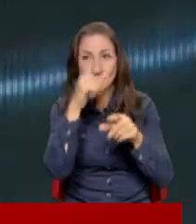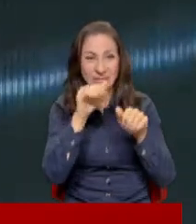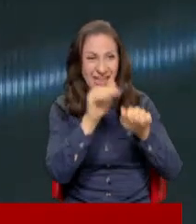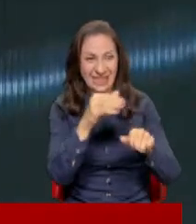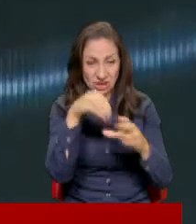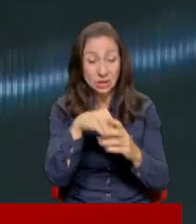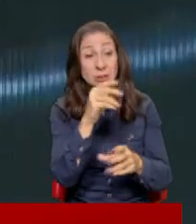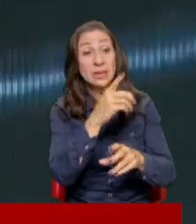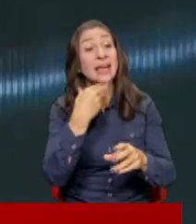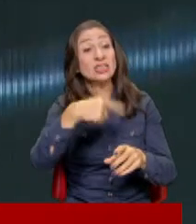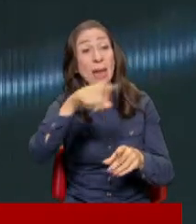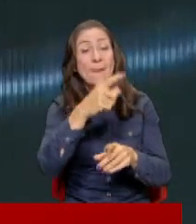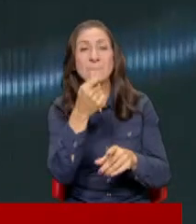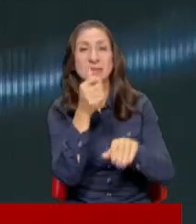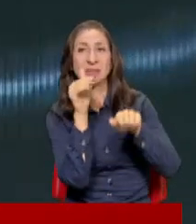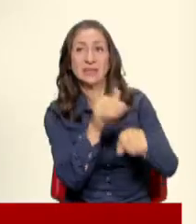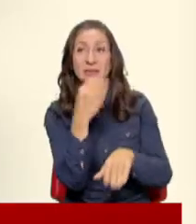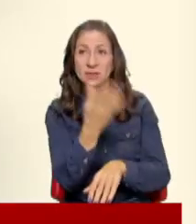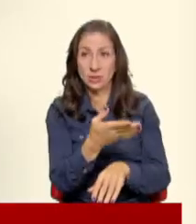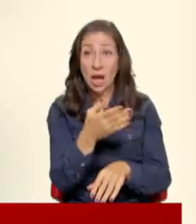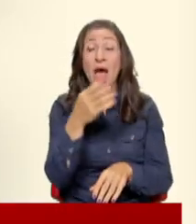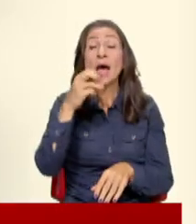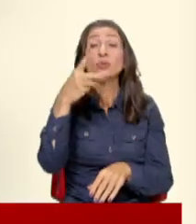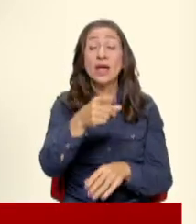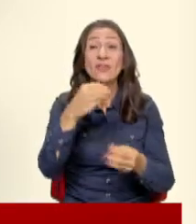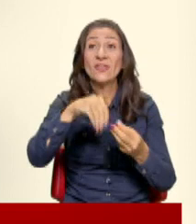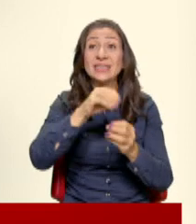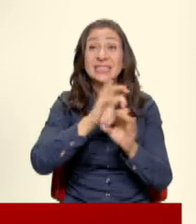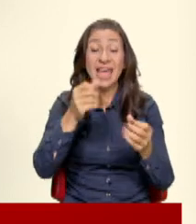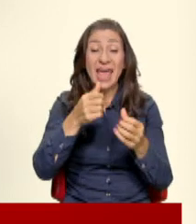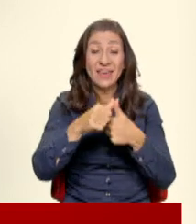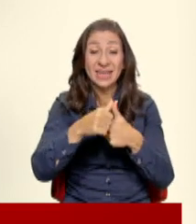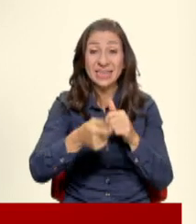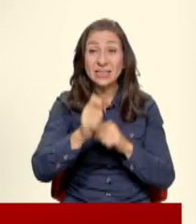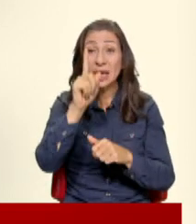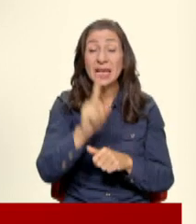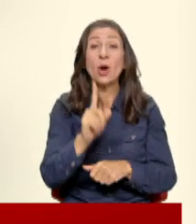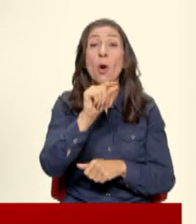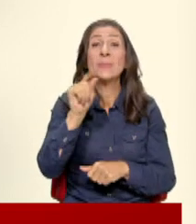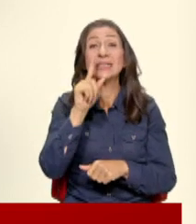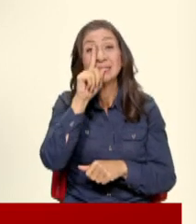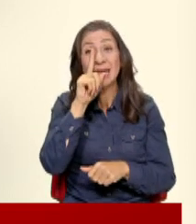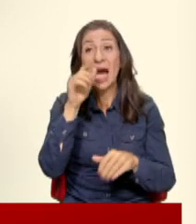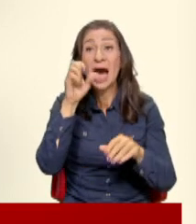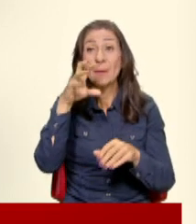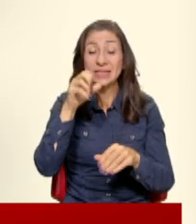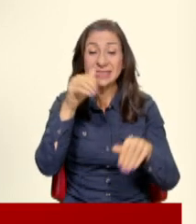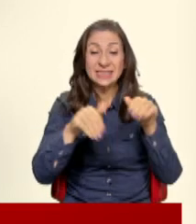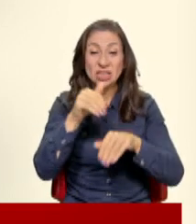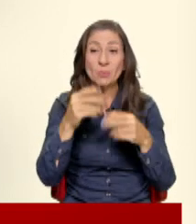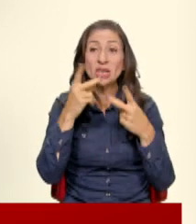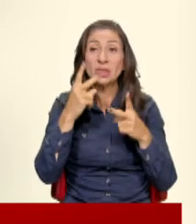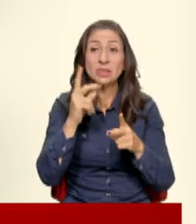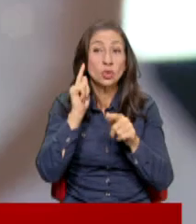kendilerine maddi katkı vereceğiz Erdoğan faizsiz evlilik kredisini ilk kez 11 Nisan'da AK Parti'nin seçim